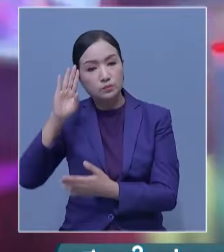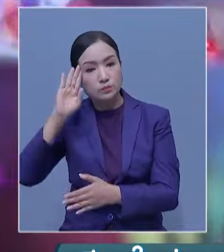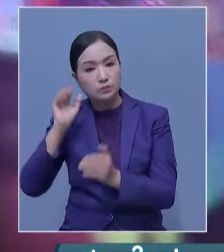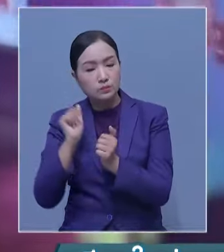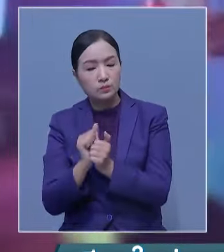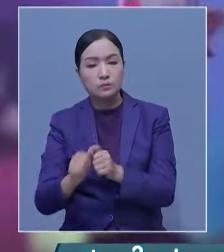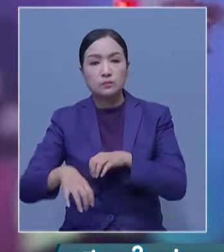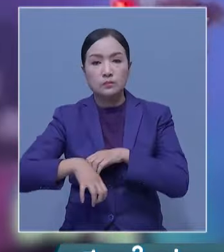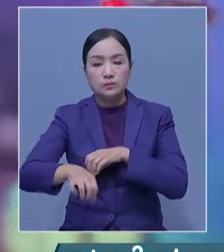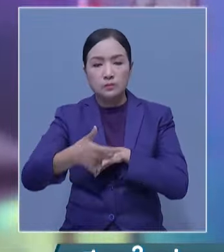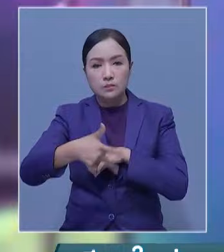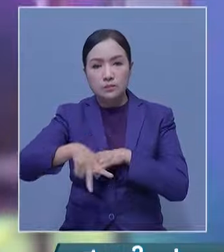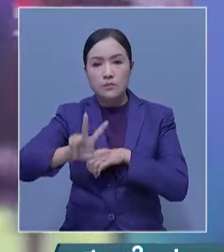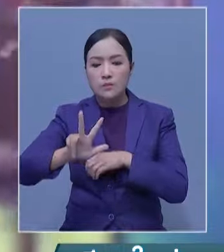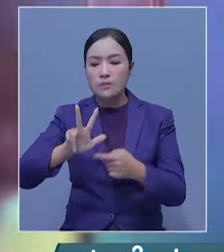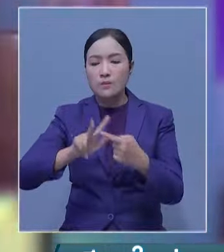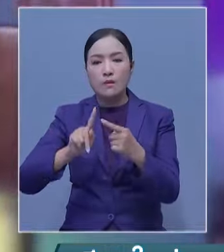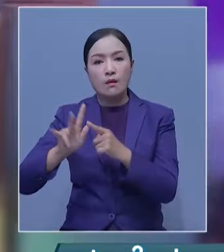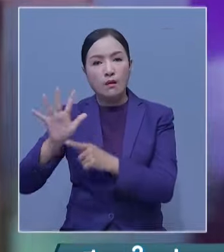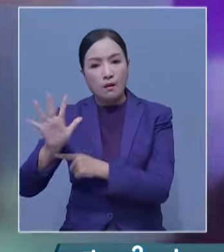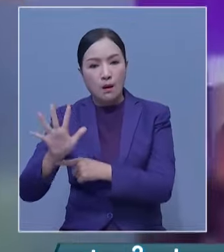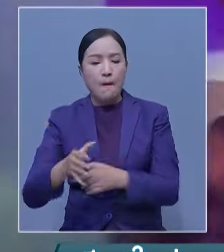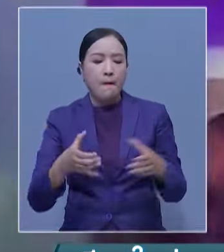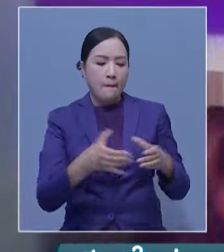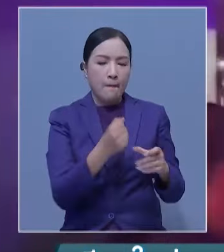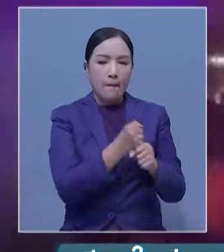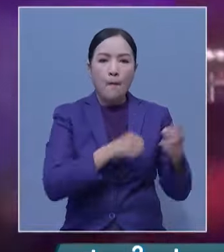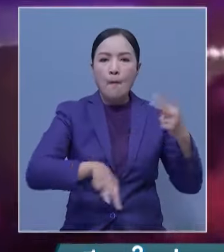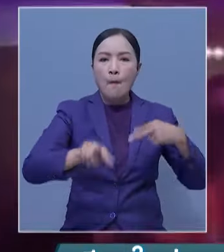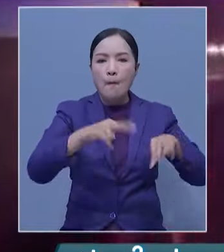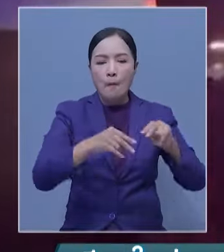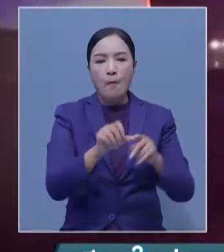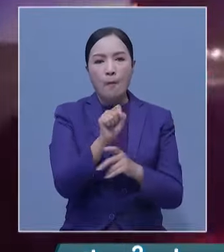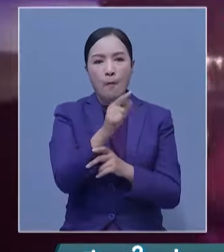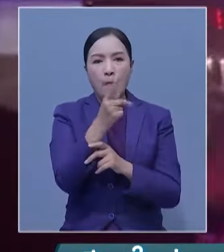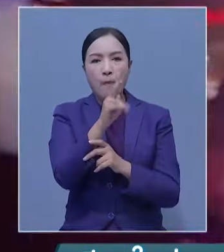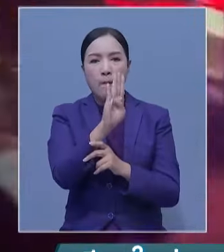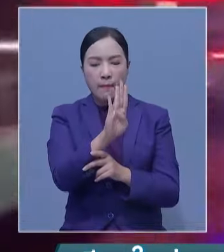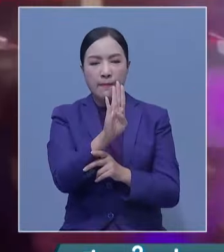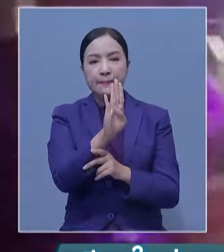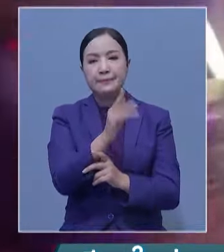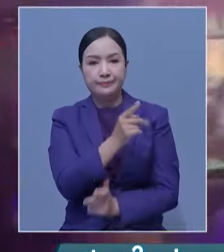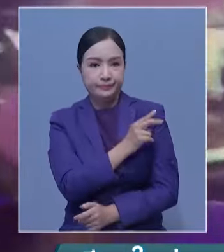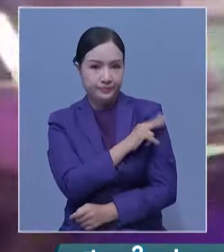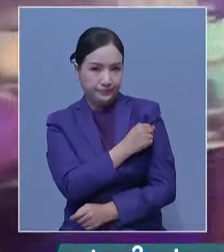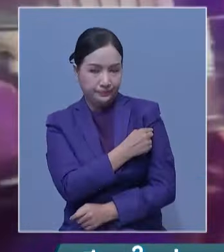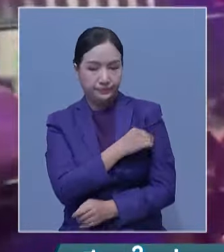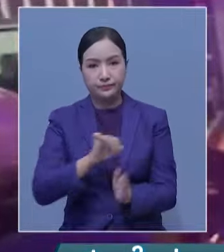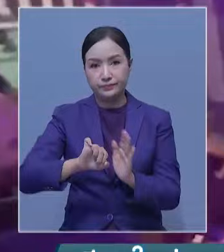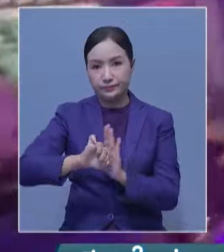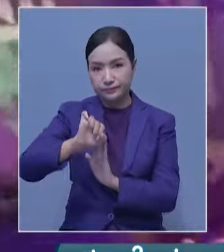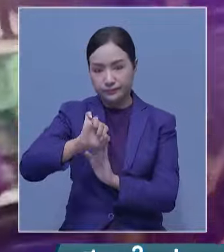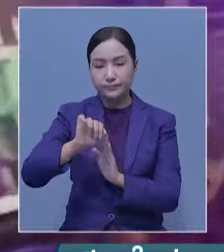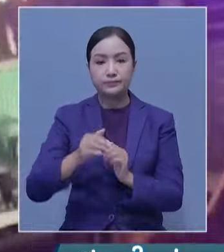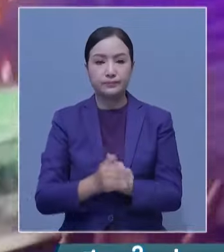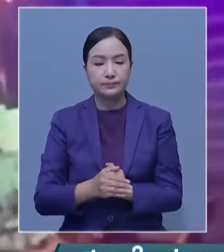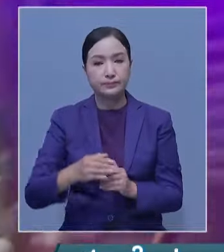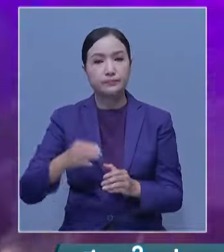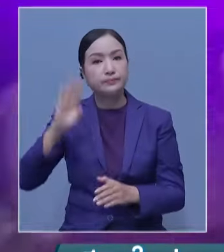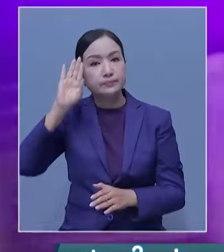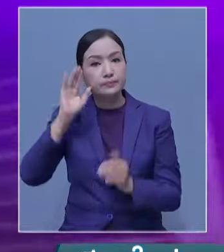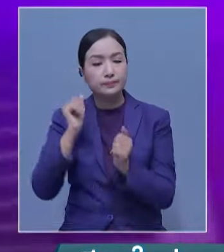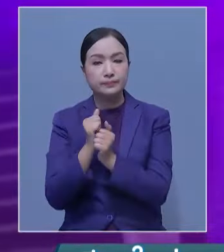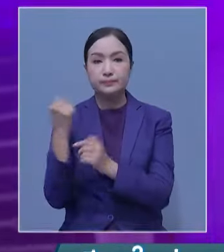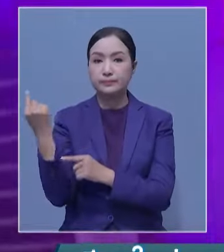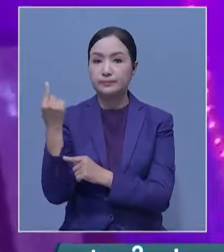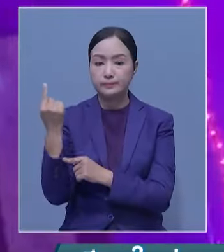ภูธรภาค 5นะครับร่วมกับเจ้าหน้าที่กลุ่มงานคุ้มครองผู้บริโภคสำนักงานสาธารณสุขจังหวัดเชียงใหม่ตำรวจห้องเที่ยวและ